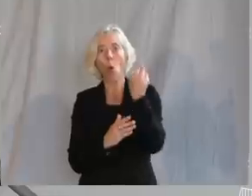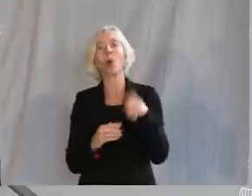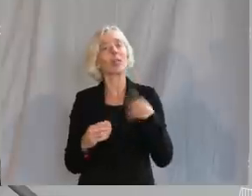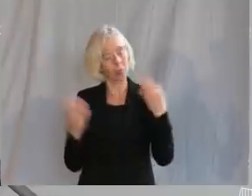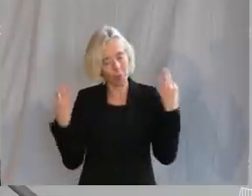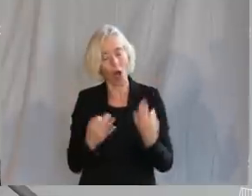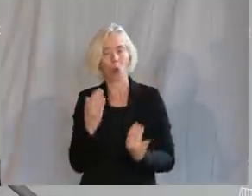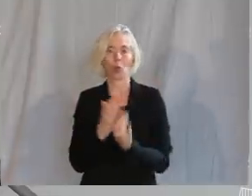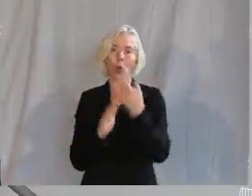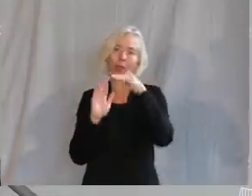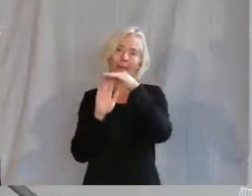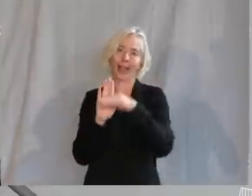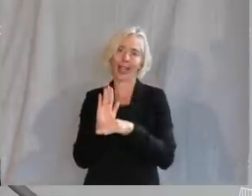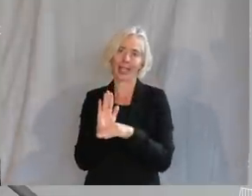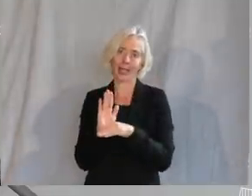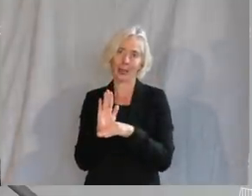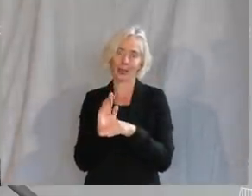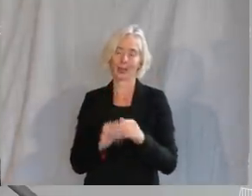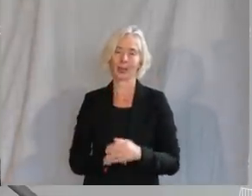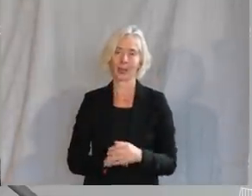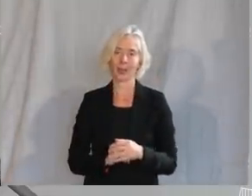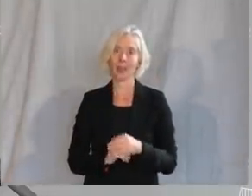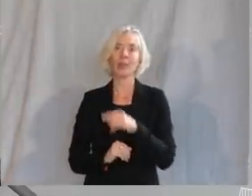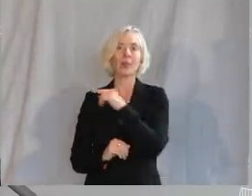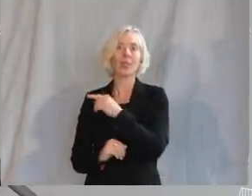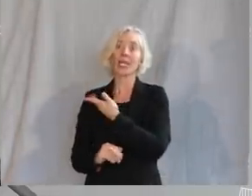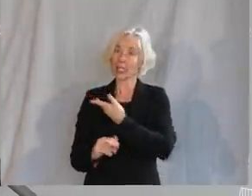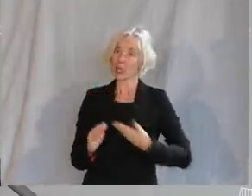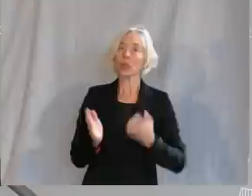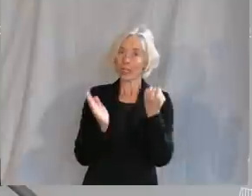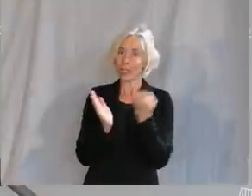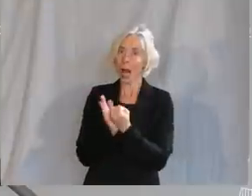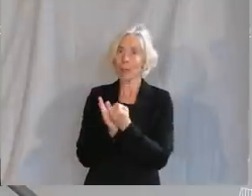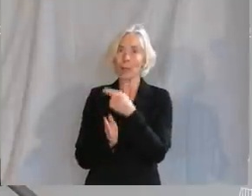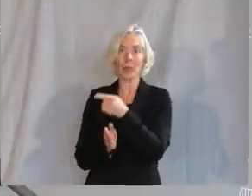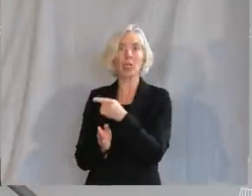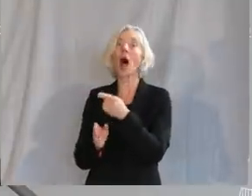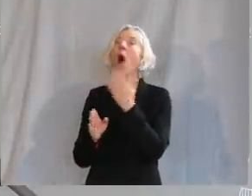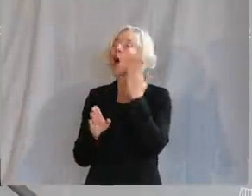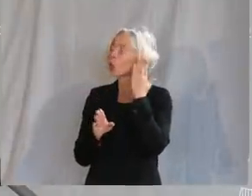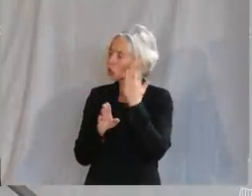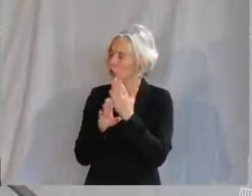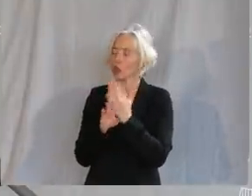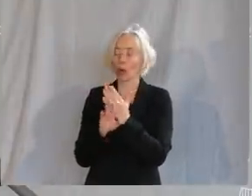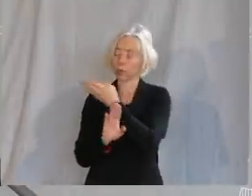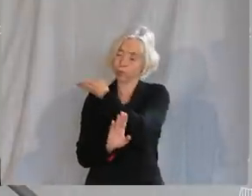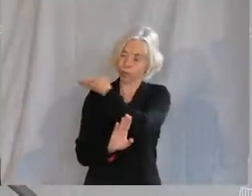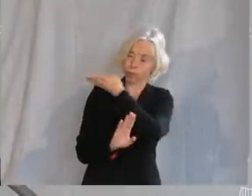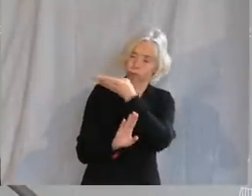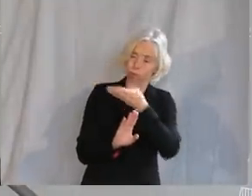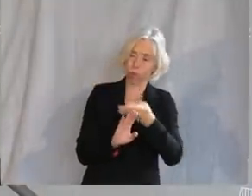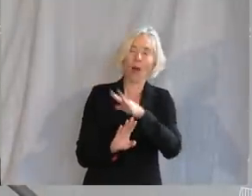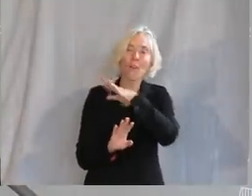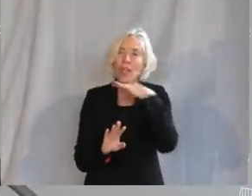möglich sind. Unser Gesundheitsamt ist in den letzten Wochen und Monaten schon sehr im Fokus gewesen, eben entsprechend